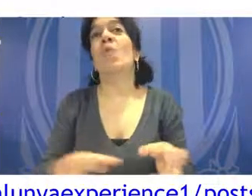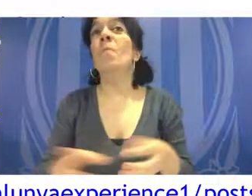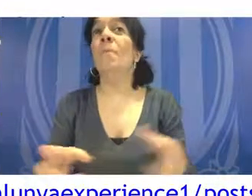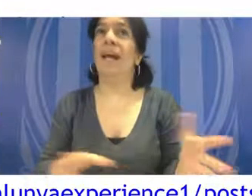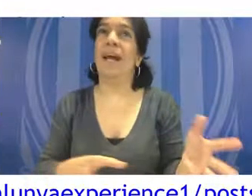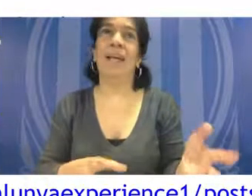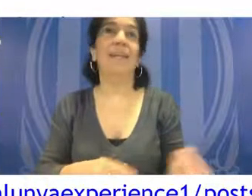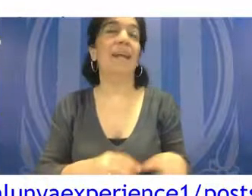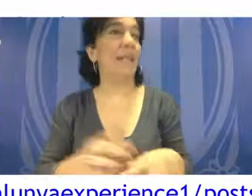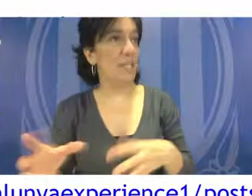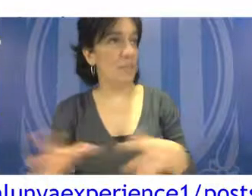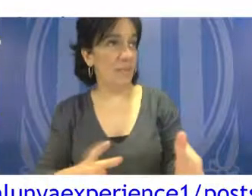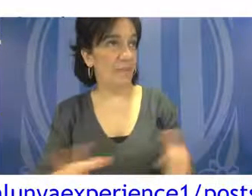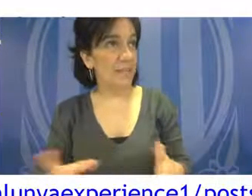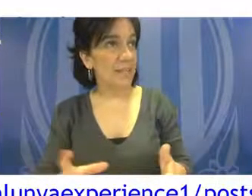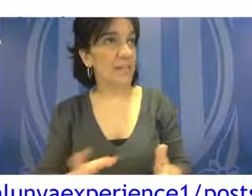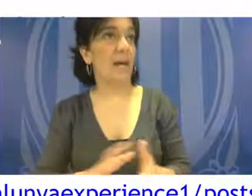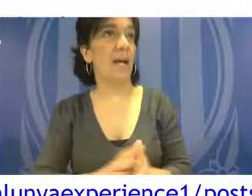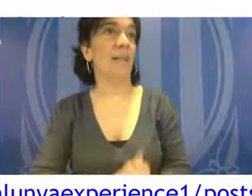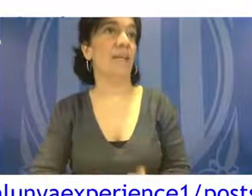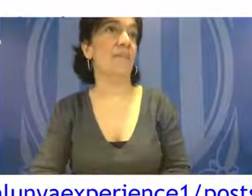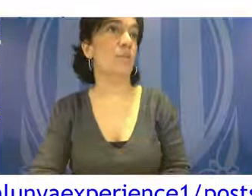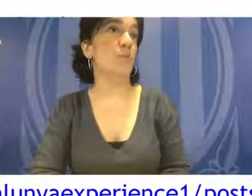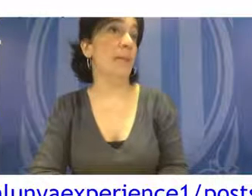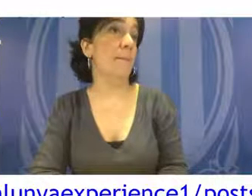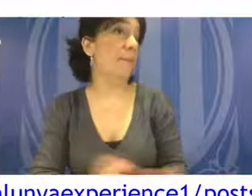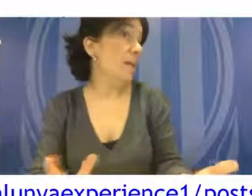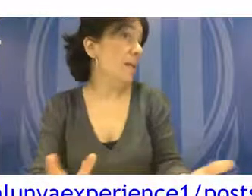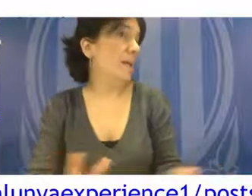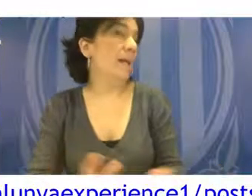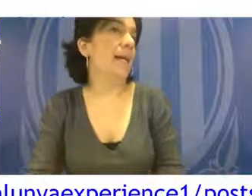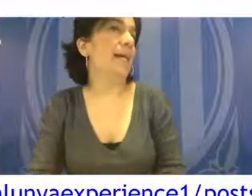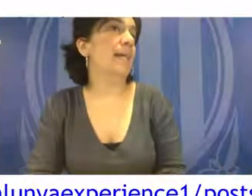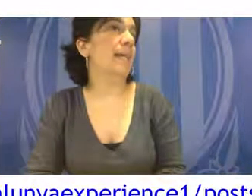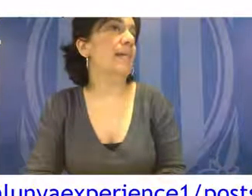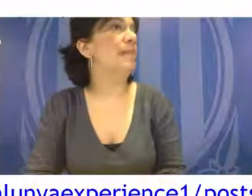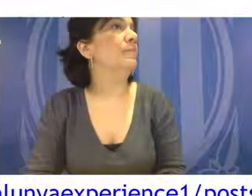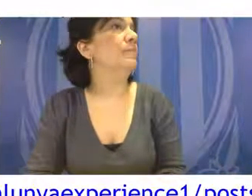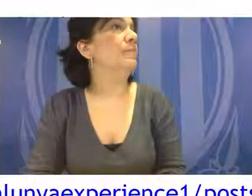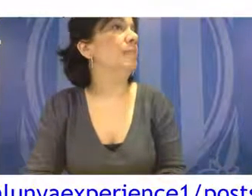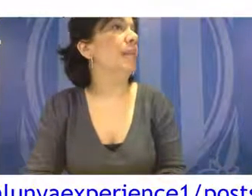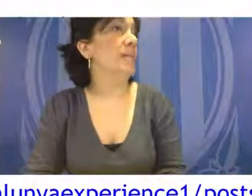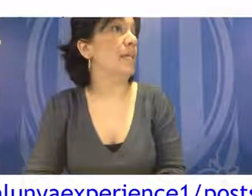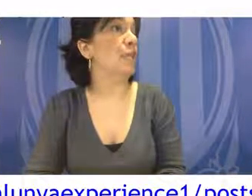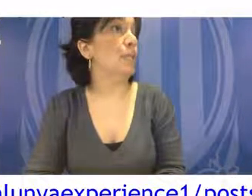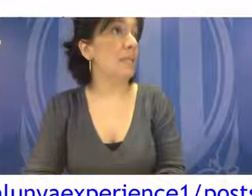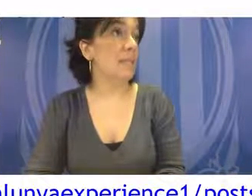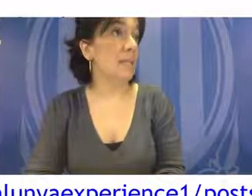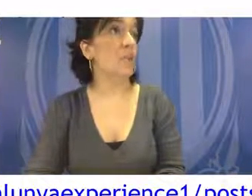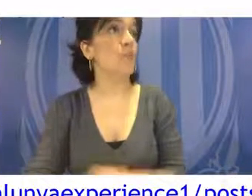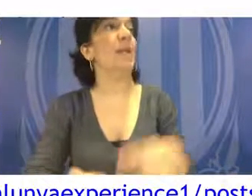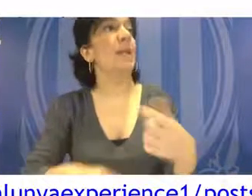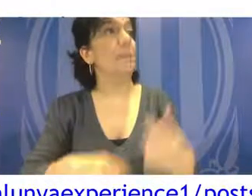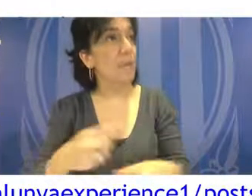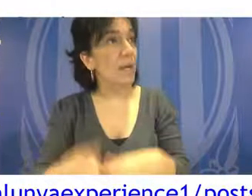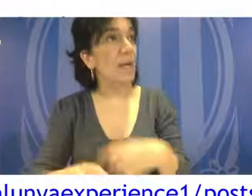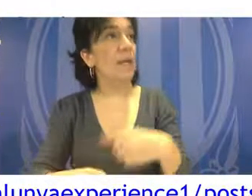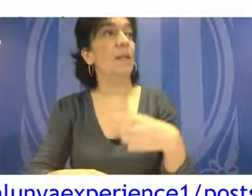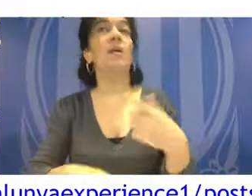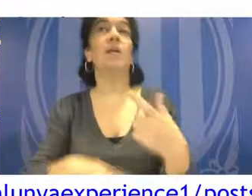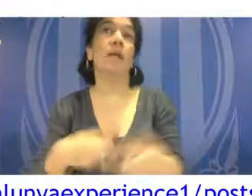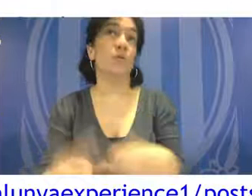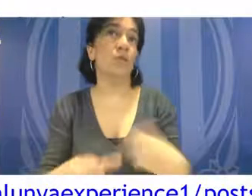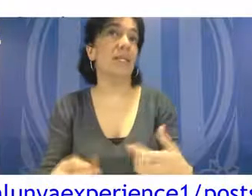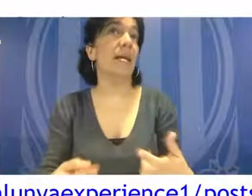anar comparant altres perfils de Facebook també, en aquest cas amb, del sector turístic doncs, per anar